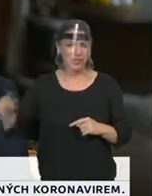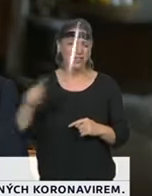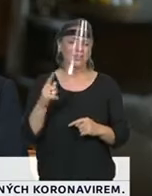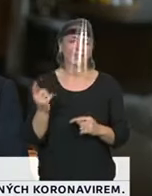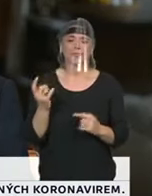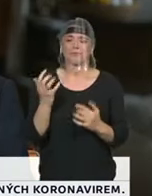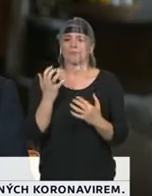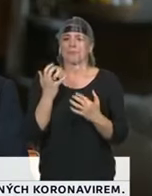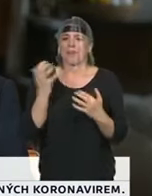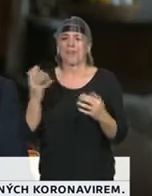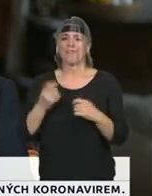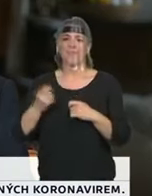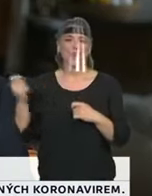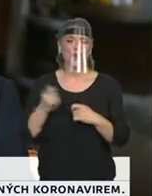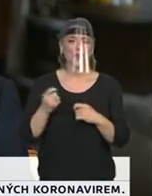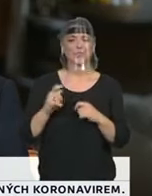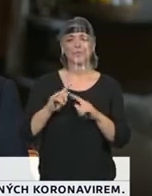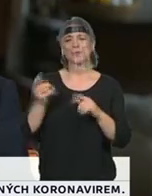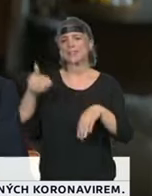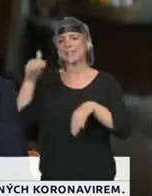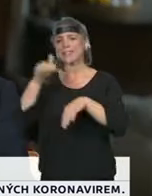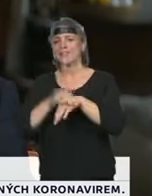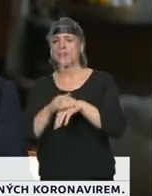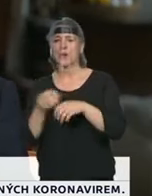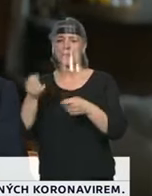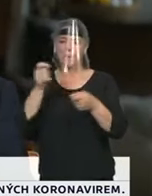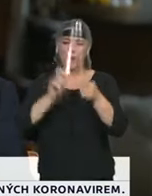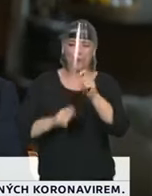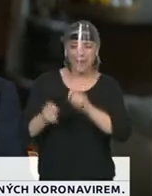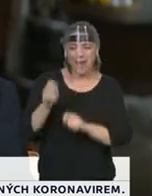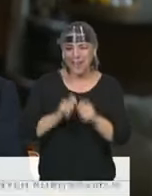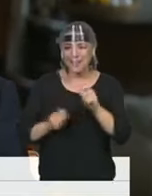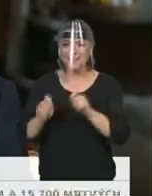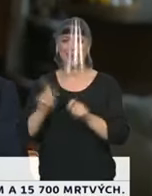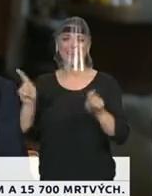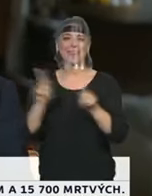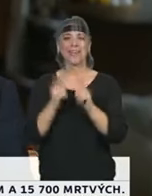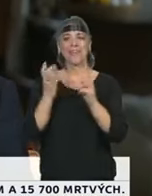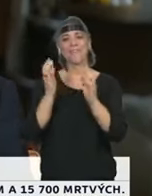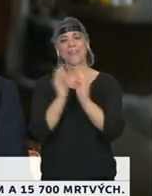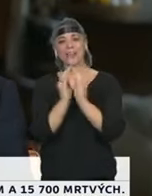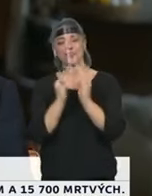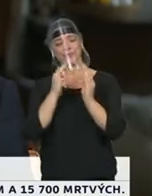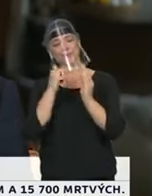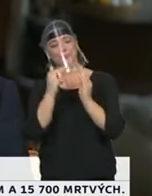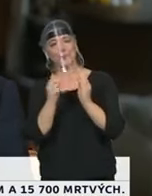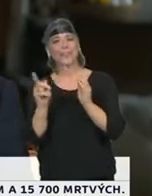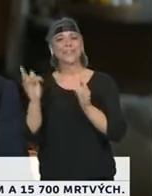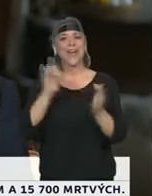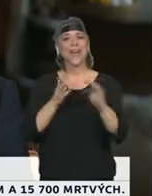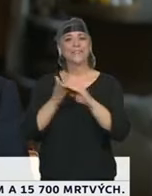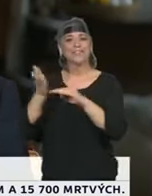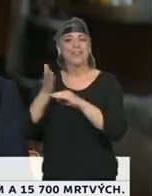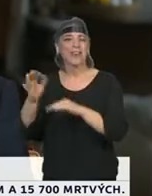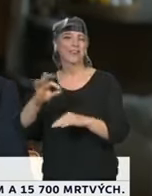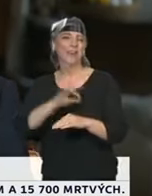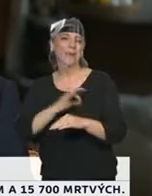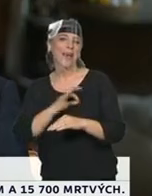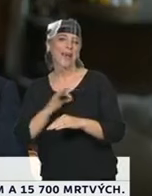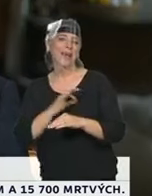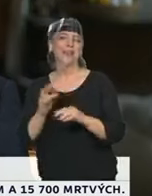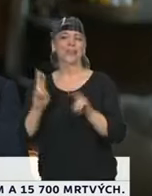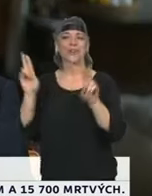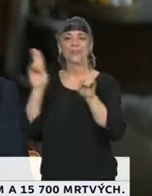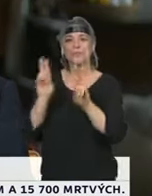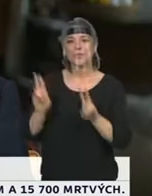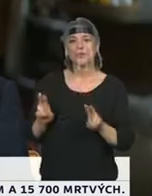pletení pomlásky, barvení vajíček, návštěvy u rodiny, blízkých, kamarádů, hodně jídla, pití a hlavně